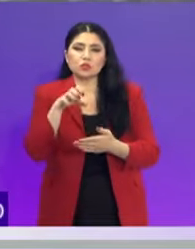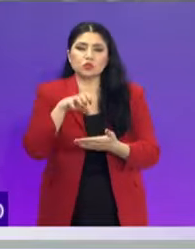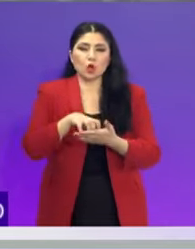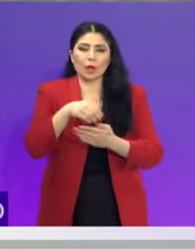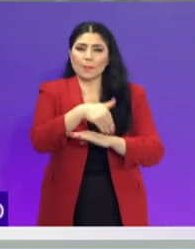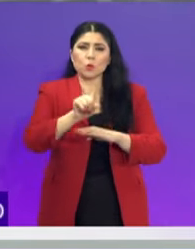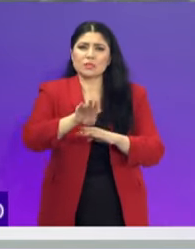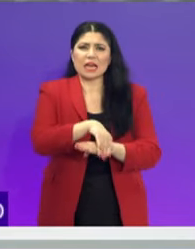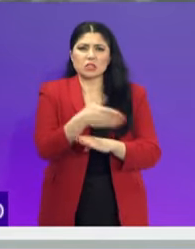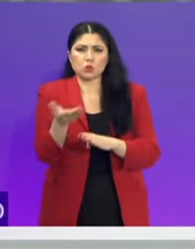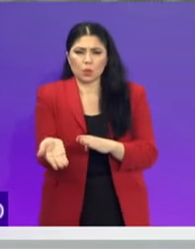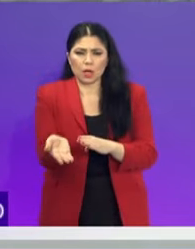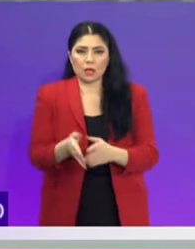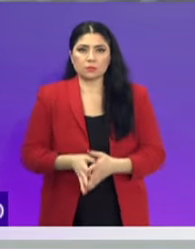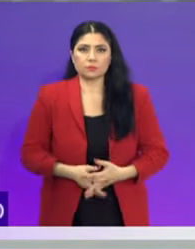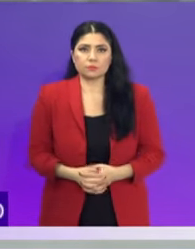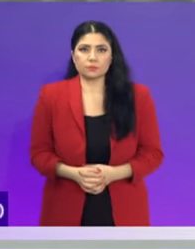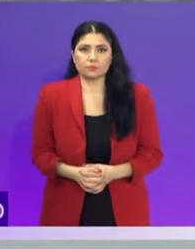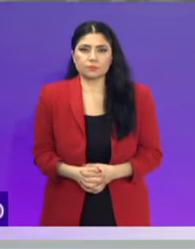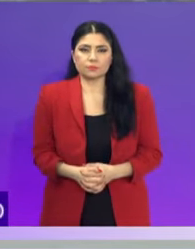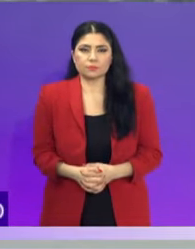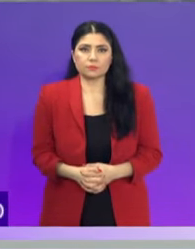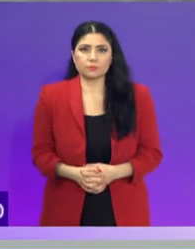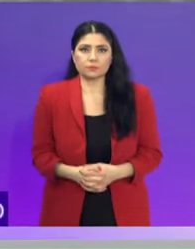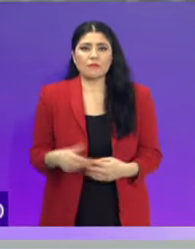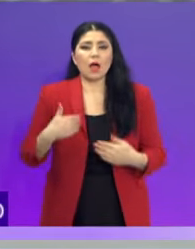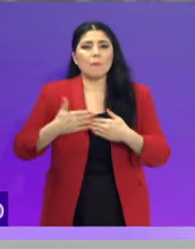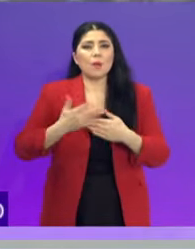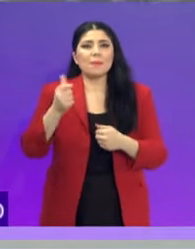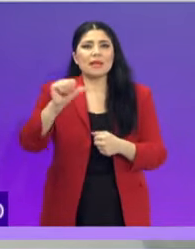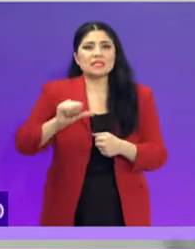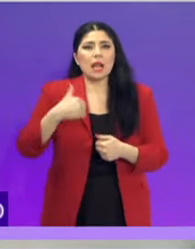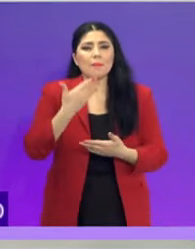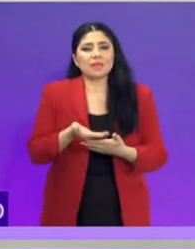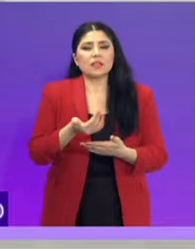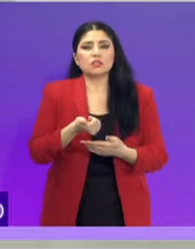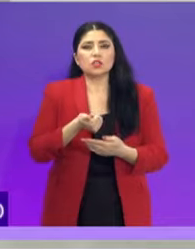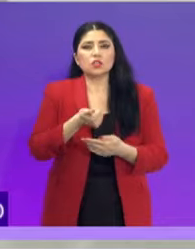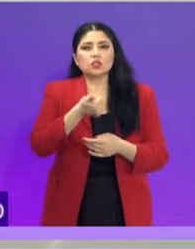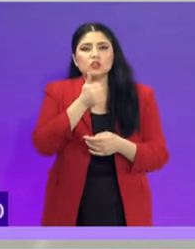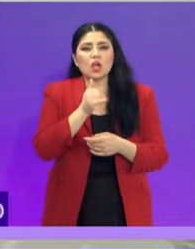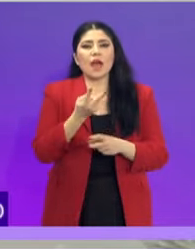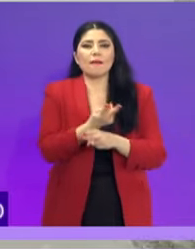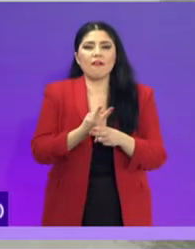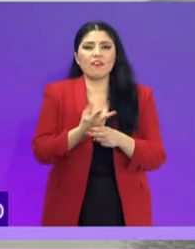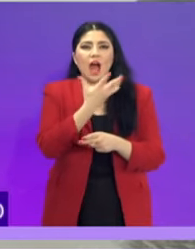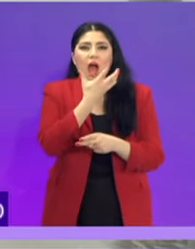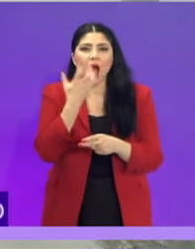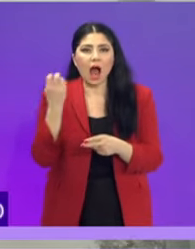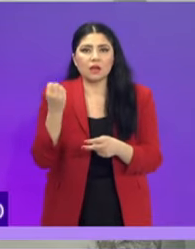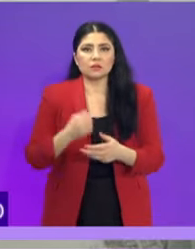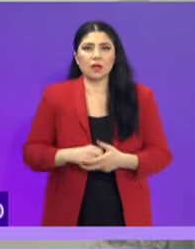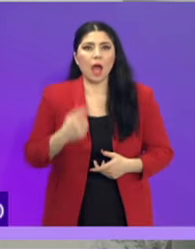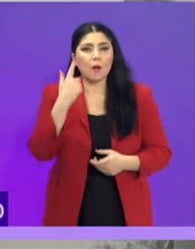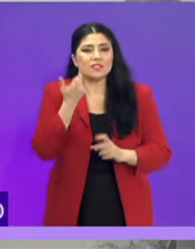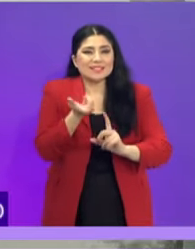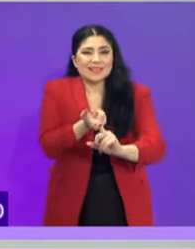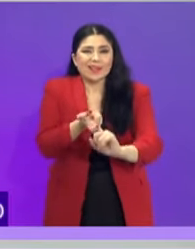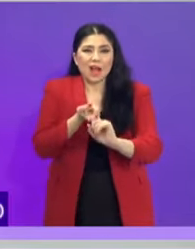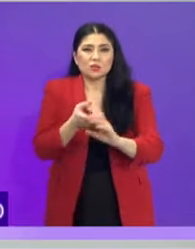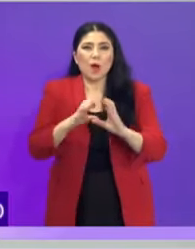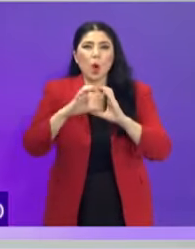nu s-a răsturnat. I-am dus într-un peco în apropiere, le-am dat ceai cald, cafea, am încercat să tractăm autocarul,